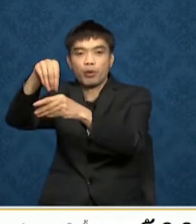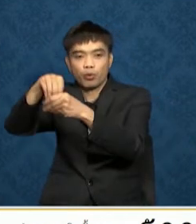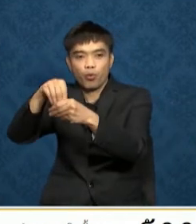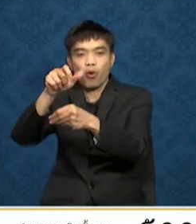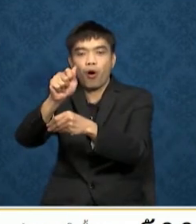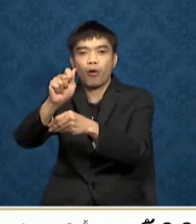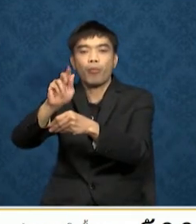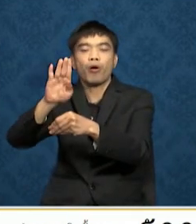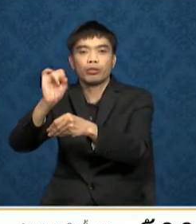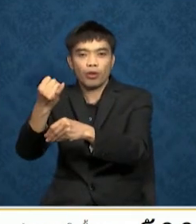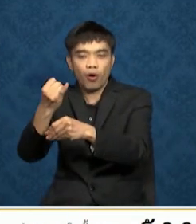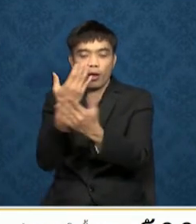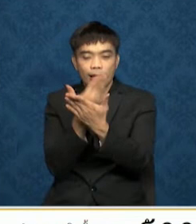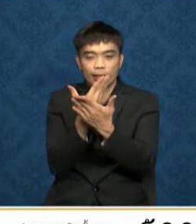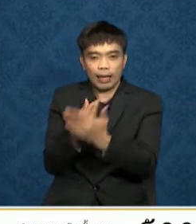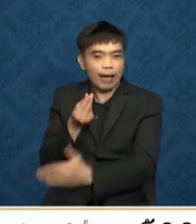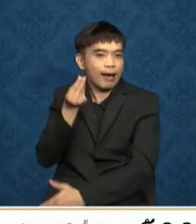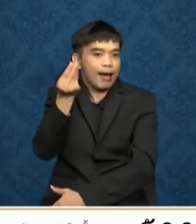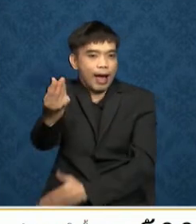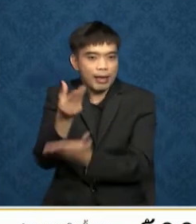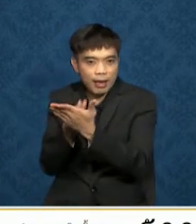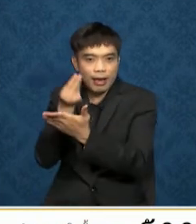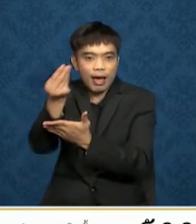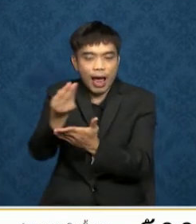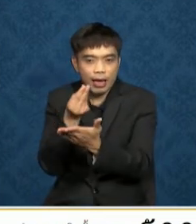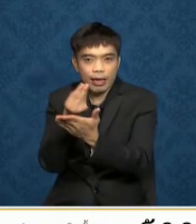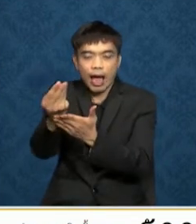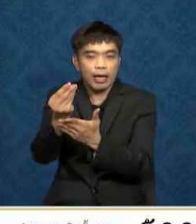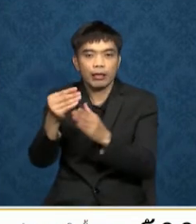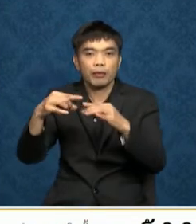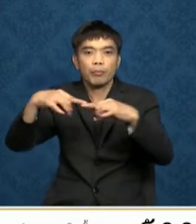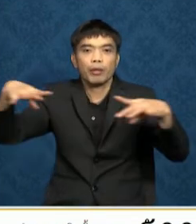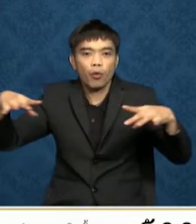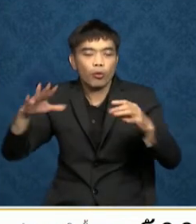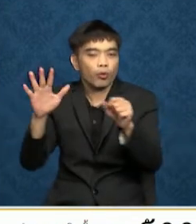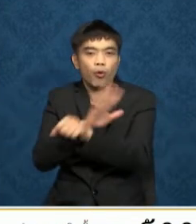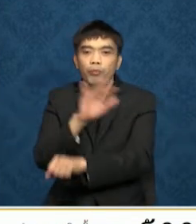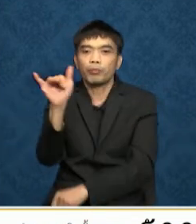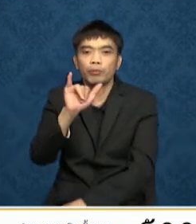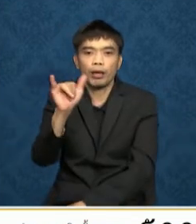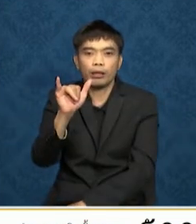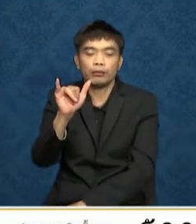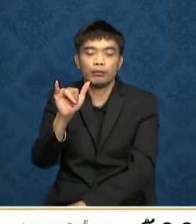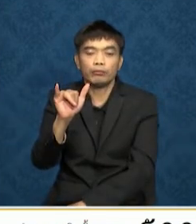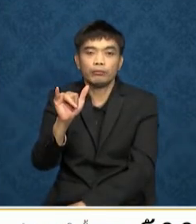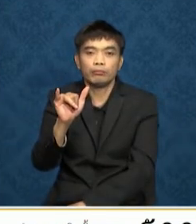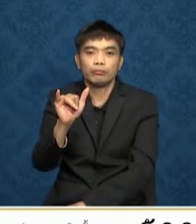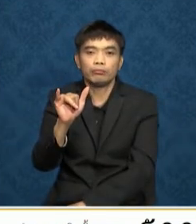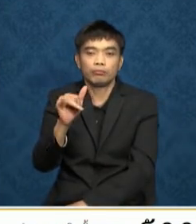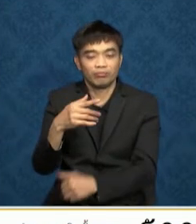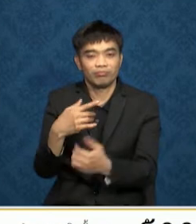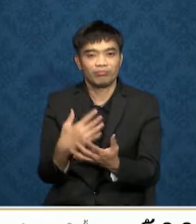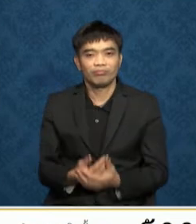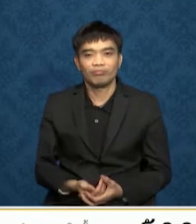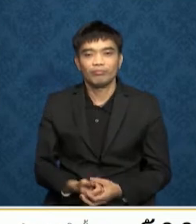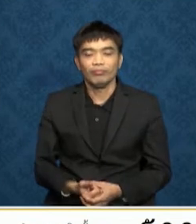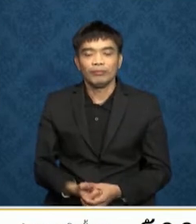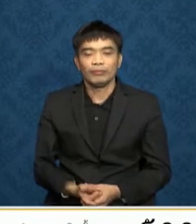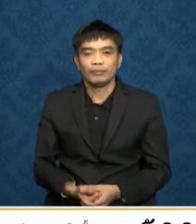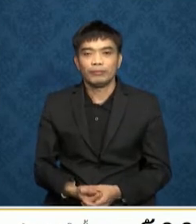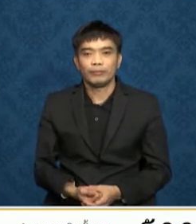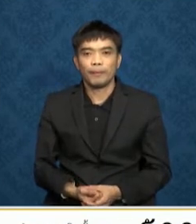เขามาไม่ครบอีกแต่เขียนคู่มือให้ตั้งเยอะแต่ให้มาไม่ครบอีกครับที่หนักไปกว่านั้นท่านทาน